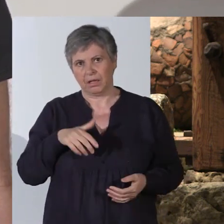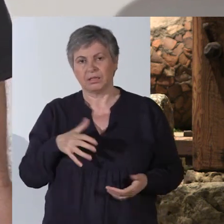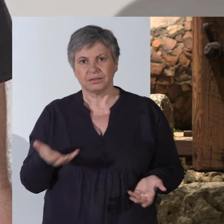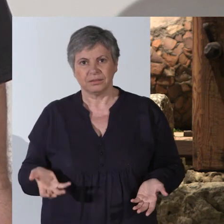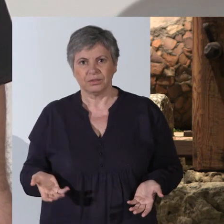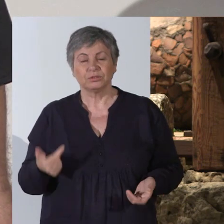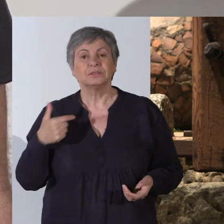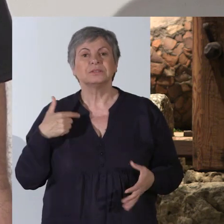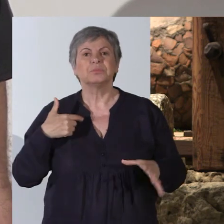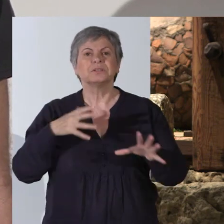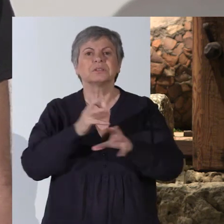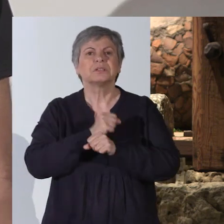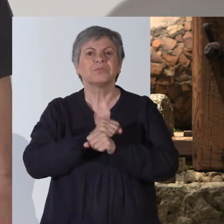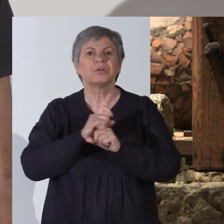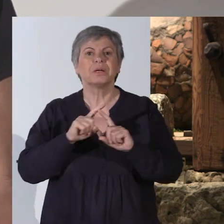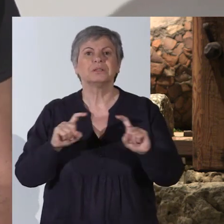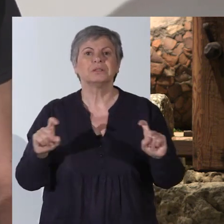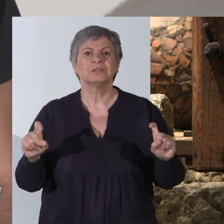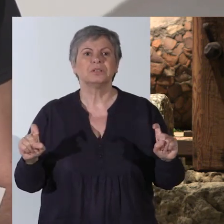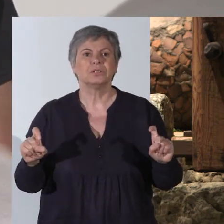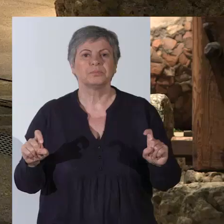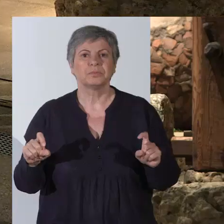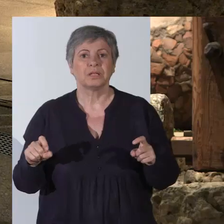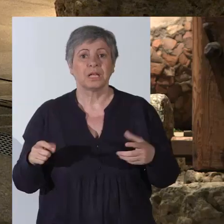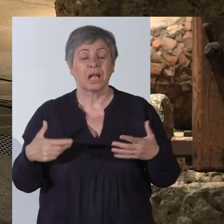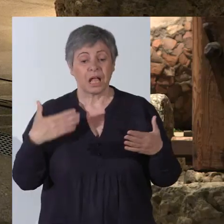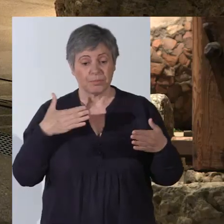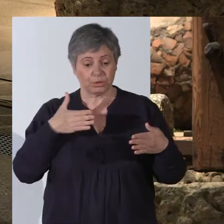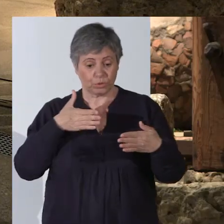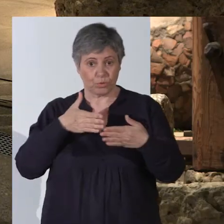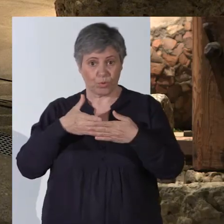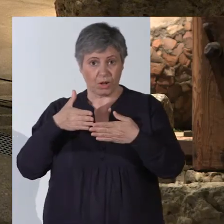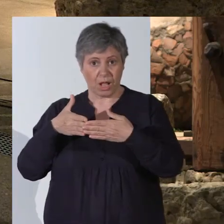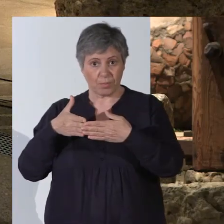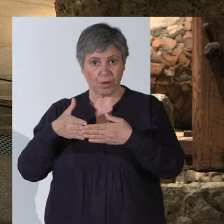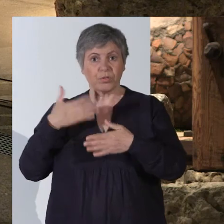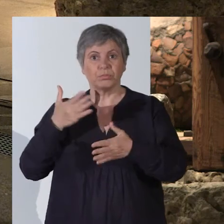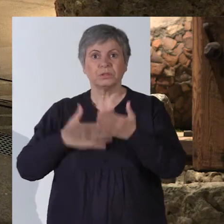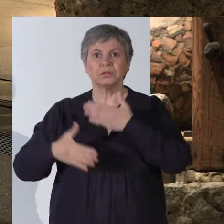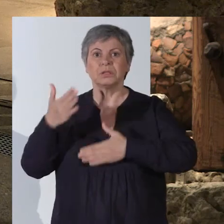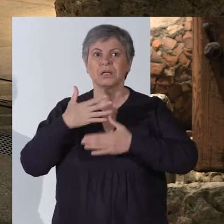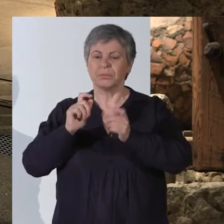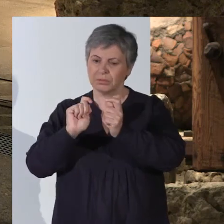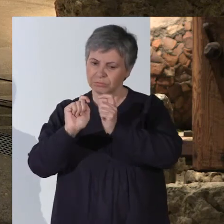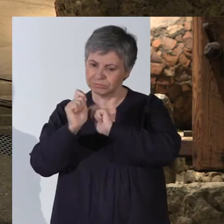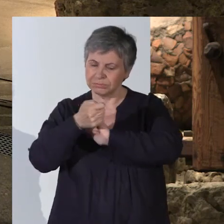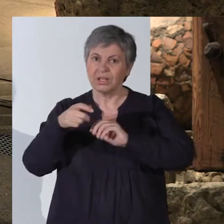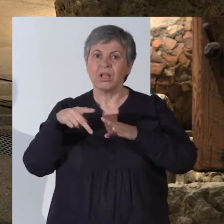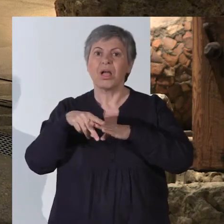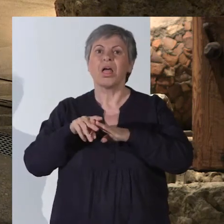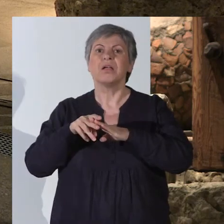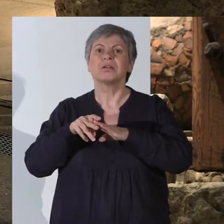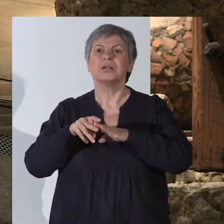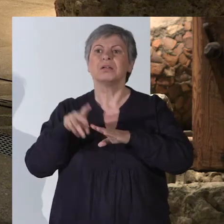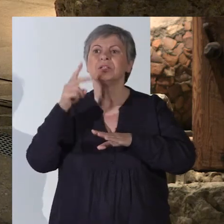εμείς καταφέρνουμε είναι να παίρνουμε το εμπόδιο κατά κάποιο τρόπο που είναι η αναπηρία και να το κάνουμε εργαλείο για να πάμε να βή